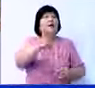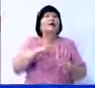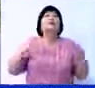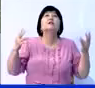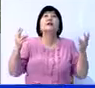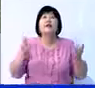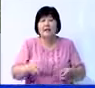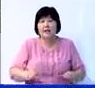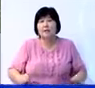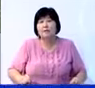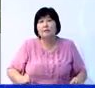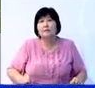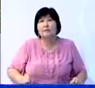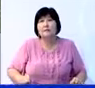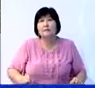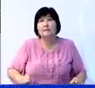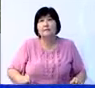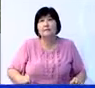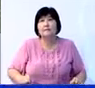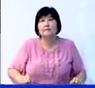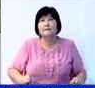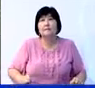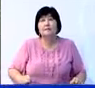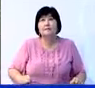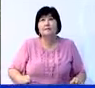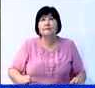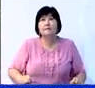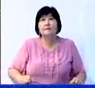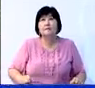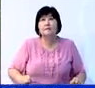Назерке Төреханқызы, Нұржан Мұзарапшин, Қанат Махамбетов, Қызылорда телеарнасы.